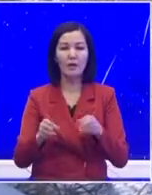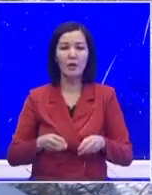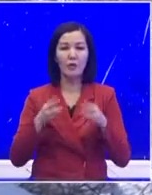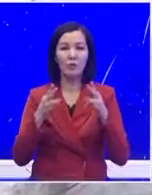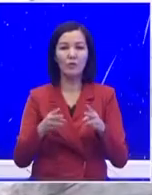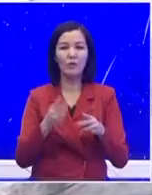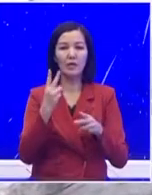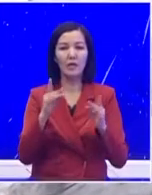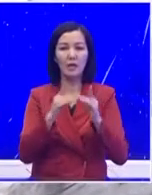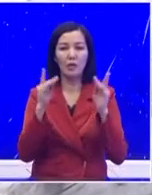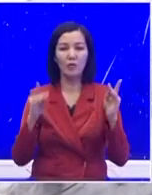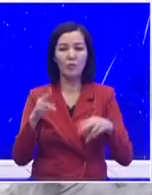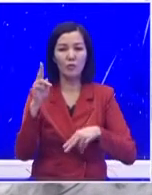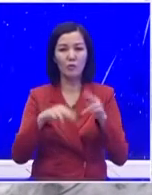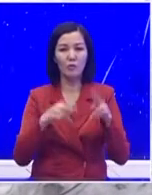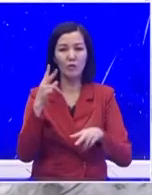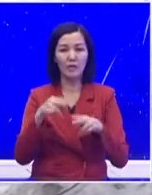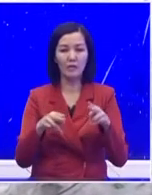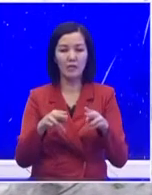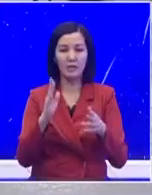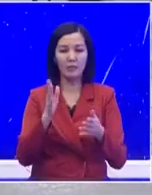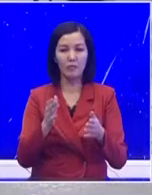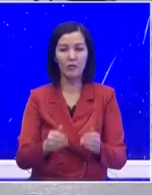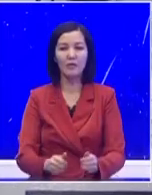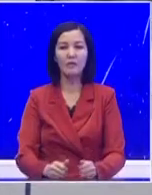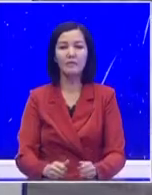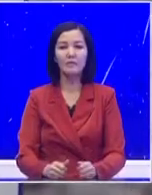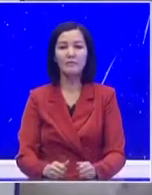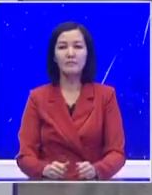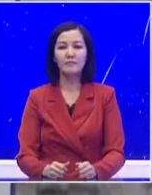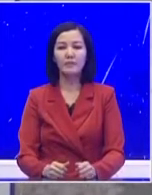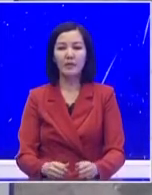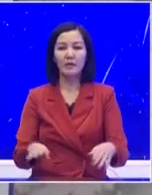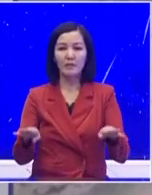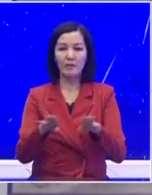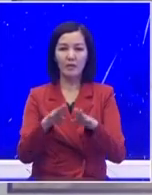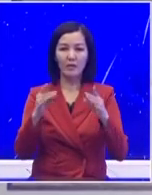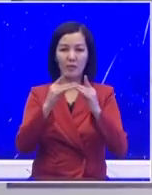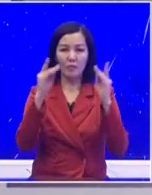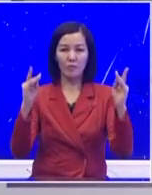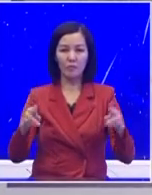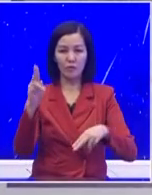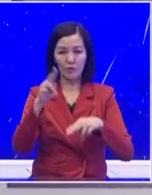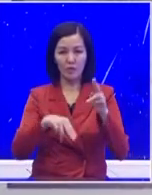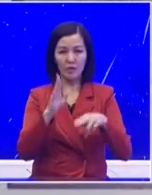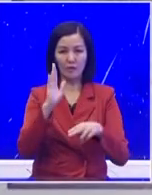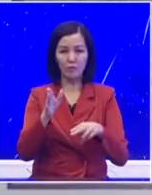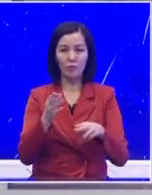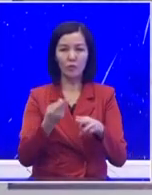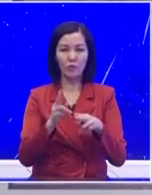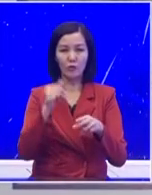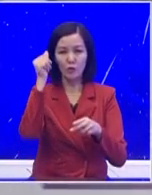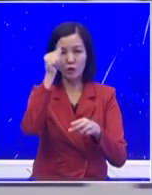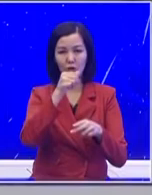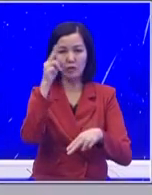төндірген екі көпір құрылысы аяқталып қолданысқа беріледі. Мынандай мост саламыз. Көрдің бе? Міне, осы жылы